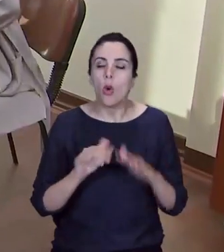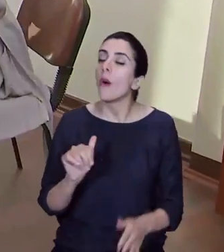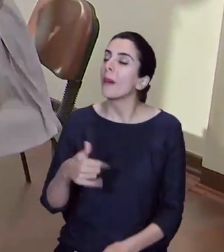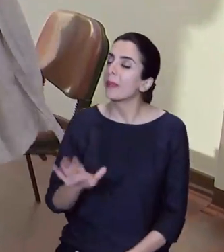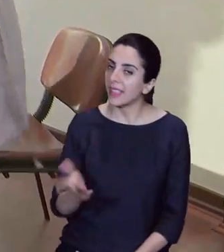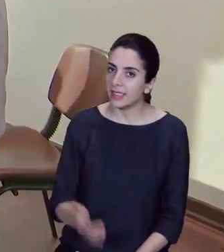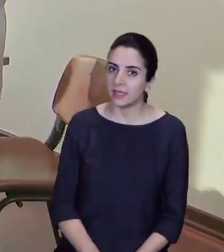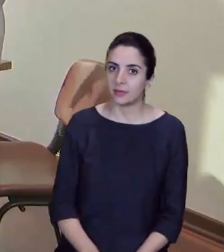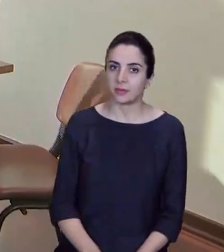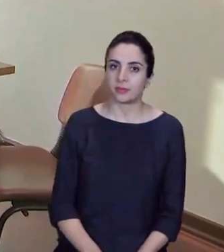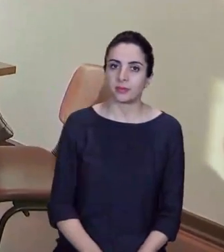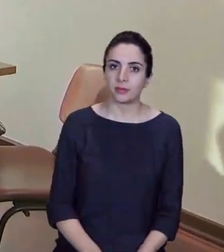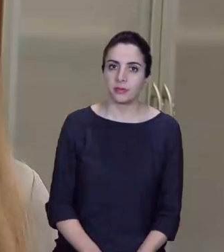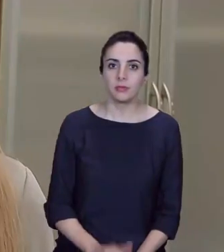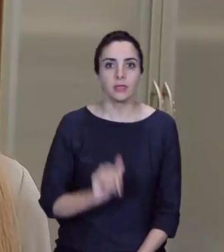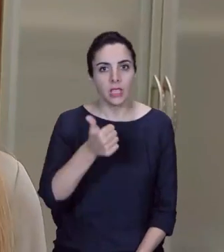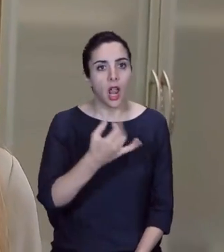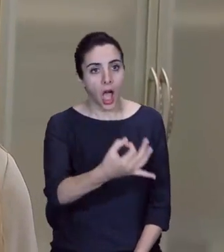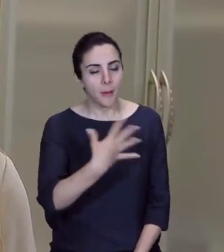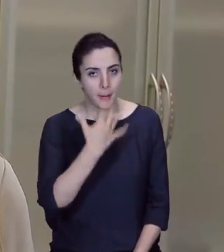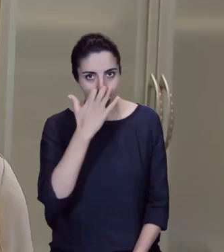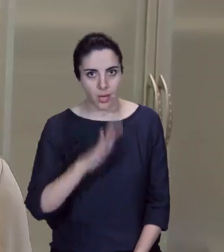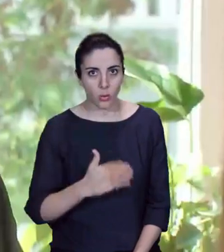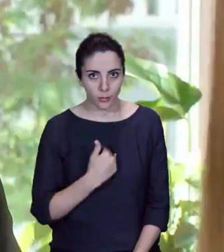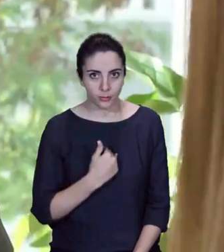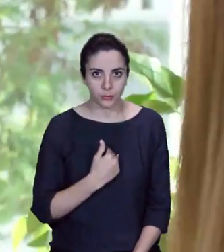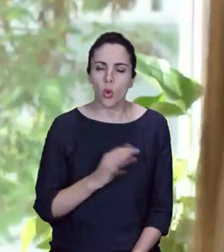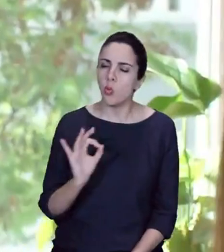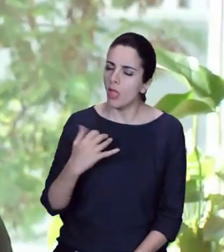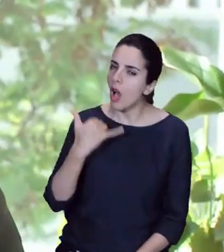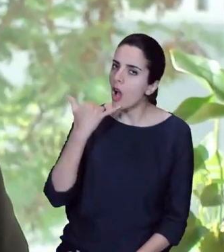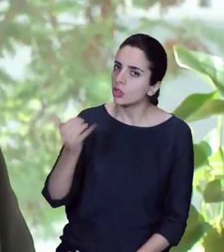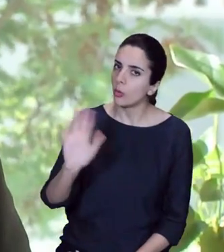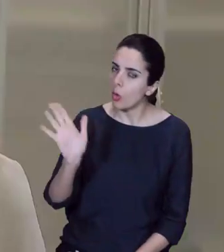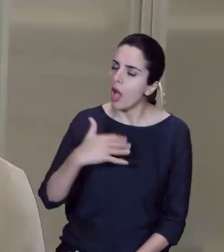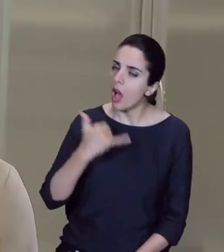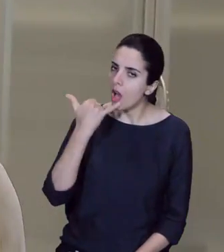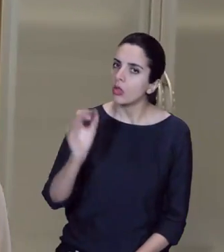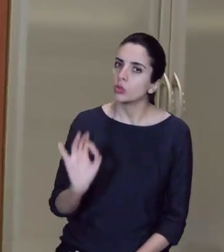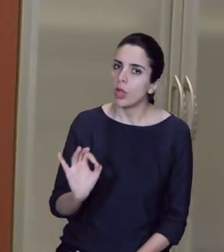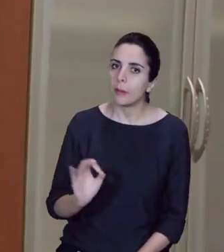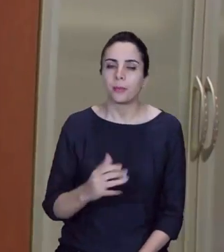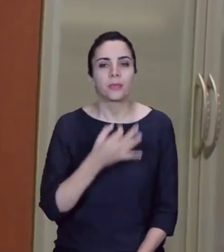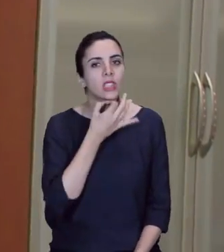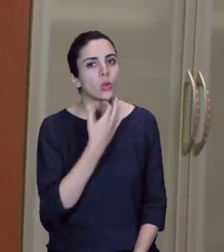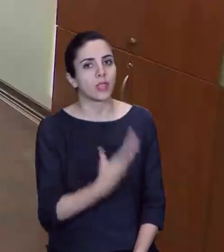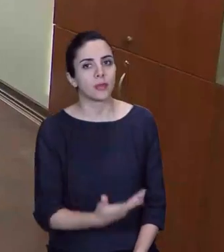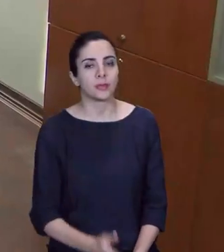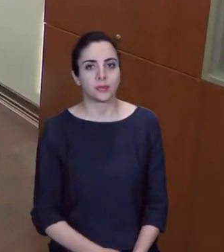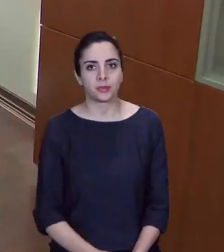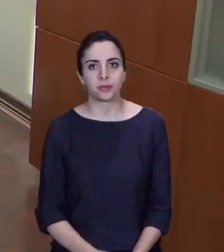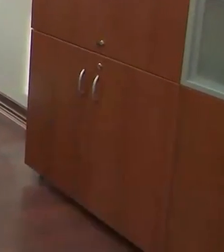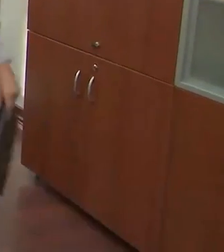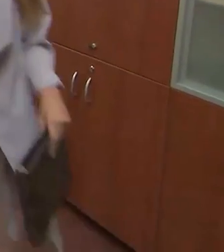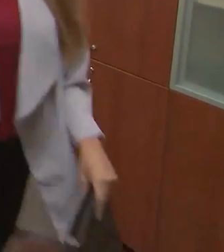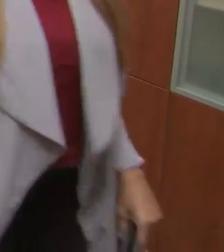demek? Kalktı. Yarın sizden haber bekliyorum. Mutlaka. Güle güle. Arayacağım sizi. Teşekkürler. El sıkıştılar. Alev